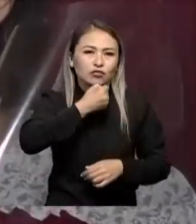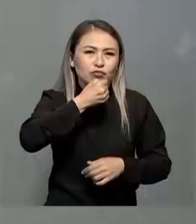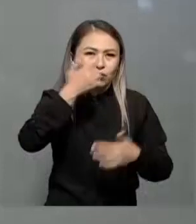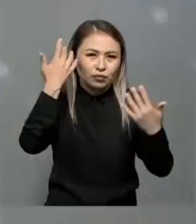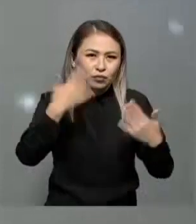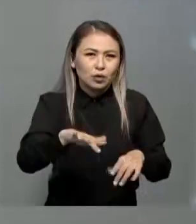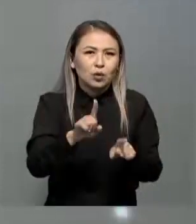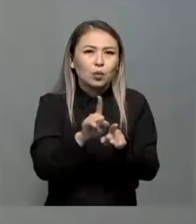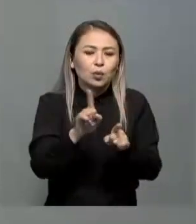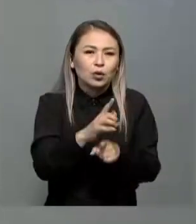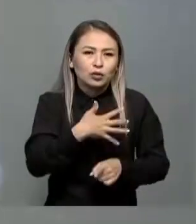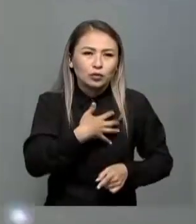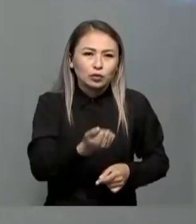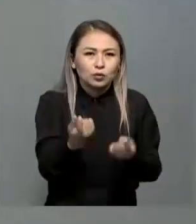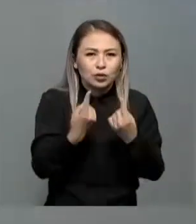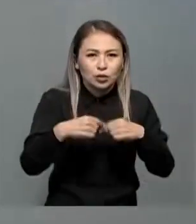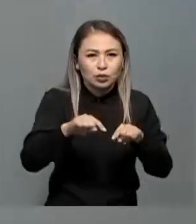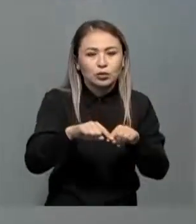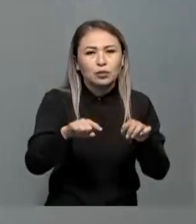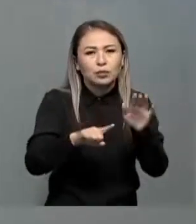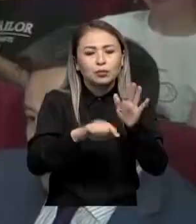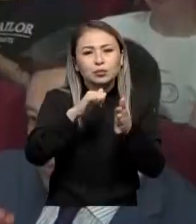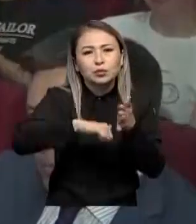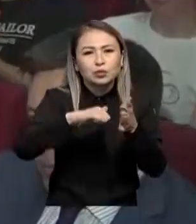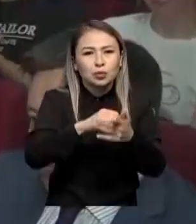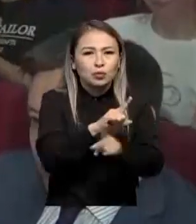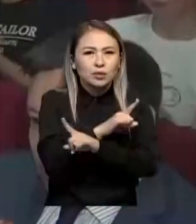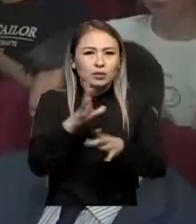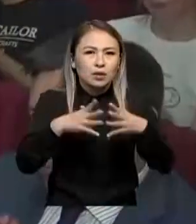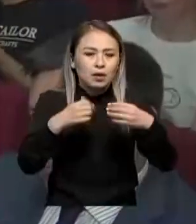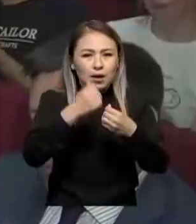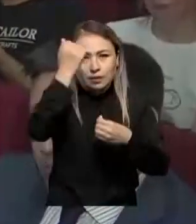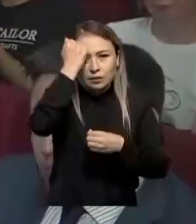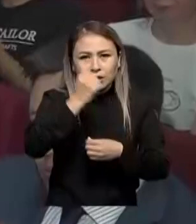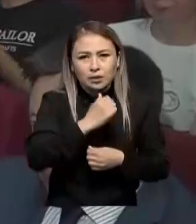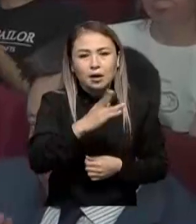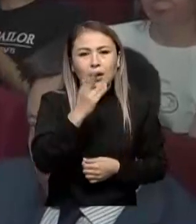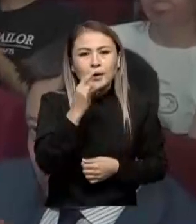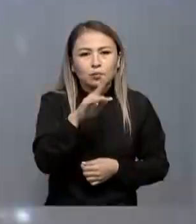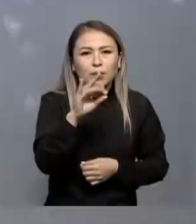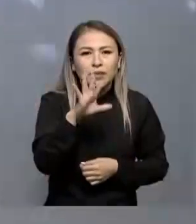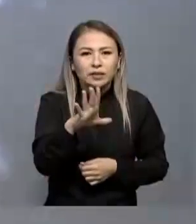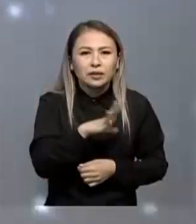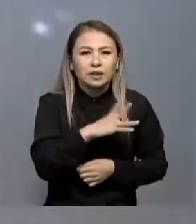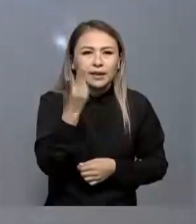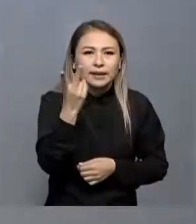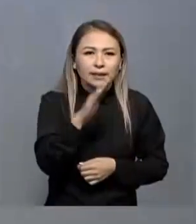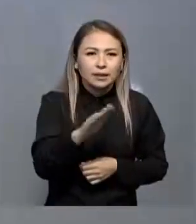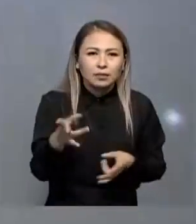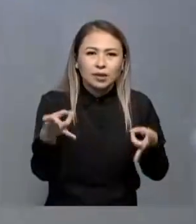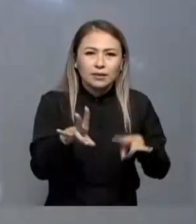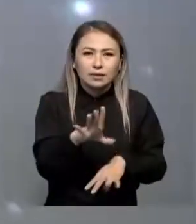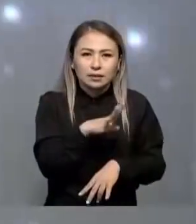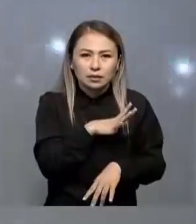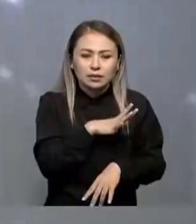барлығы ер жеткен. Рухани шараны ұйымдастыруға түрткі болып, марқұмның отбасы алғыс білдірді. Қайрат Жұмабековтың артында